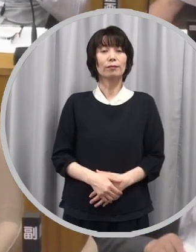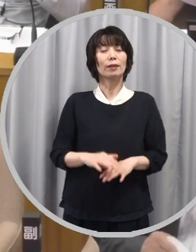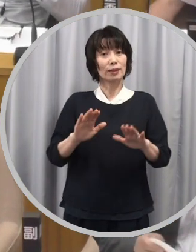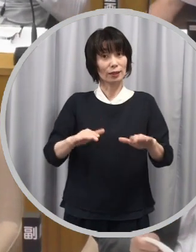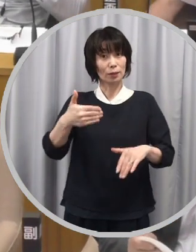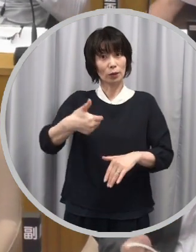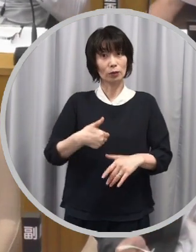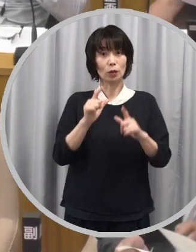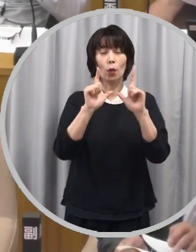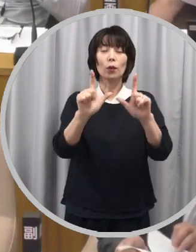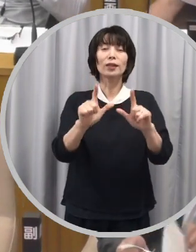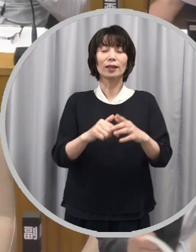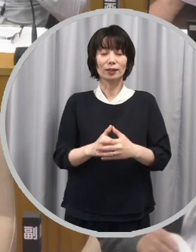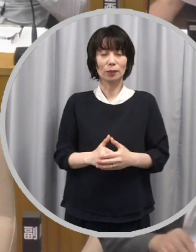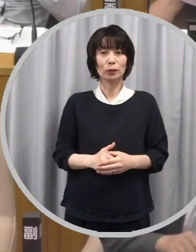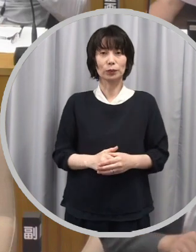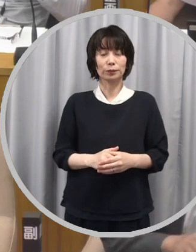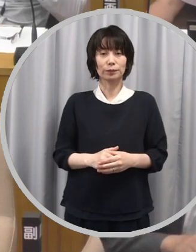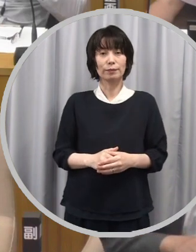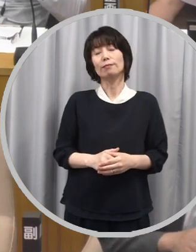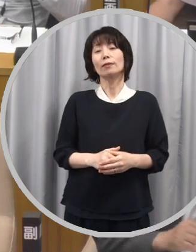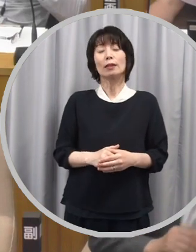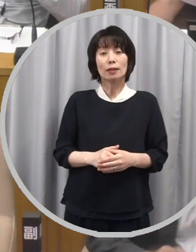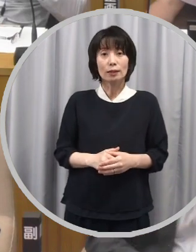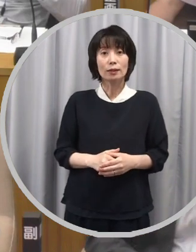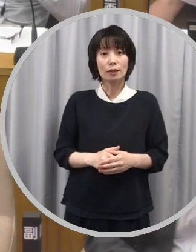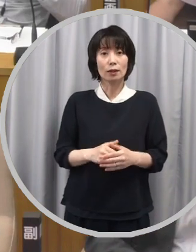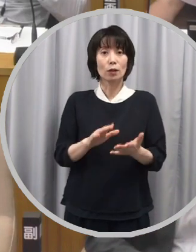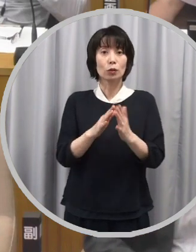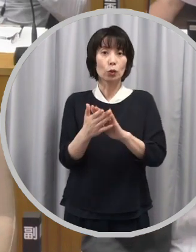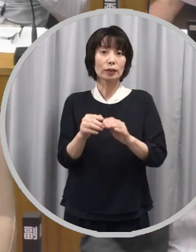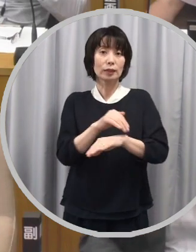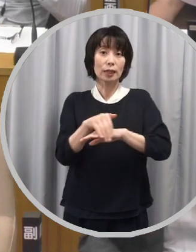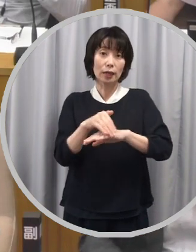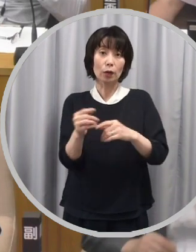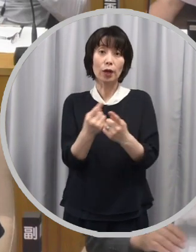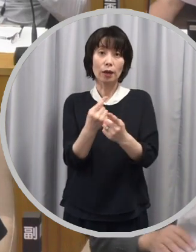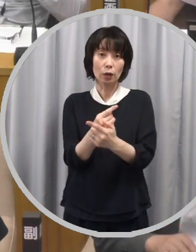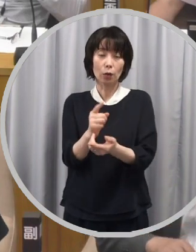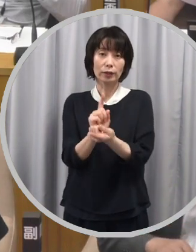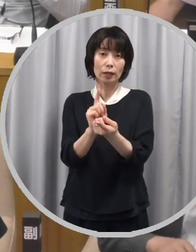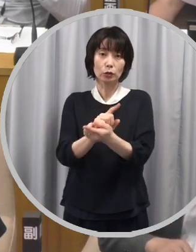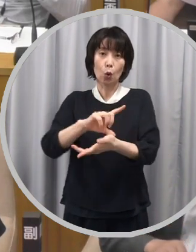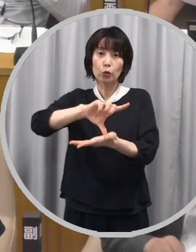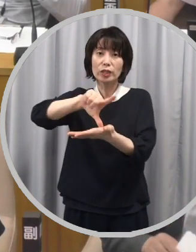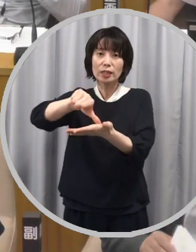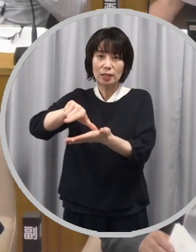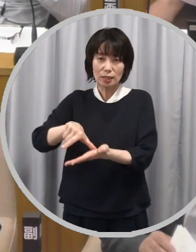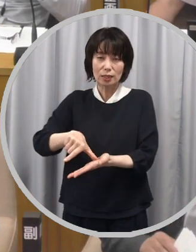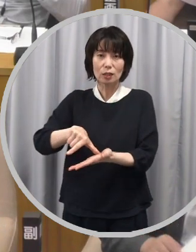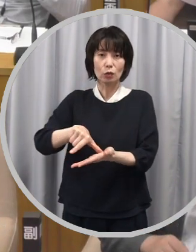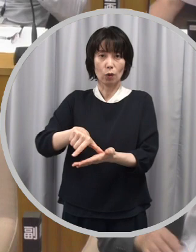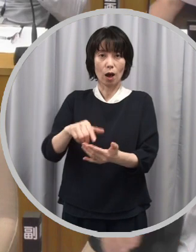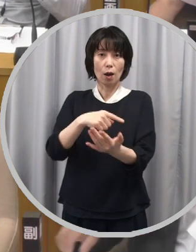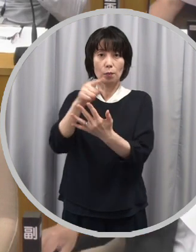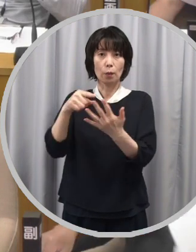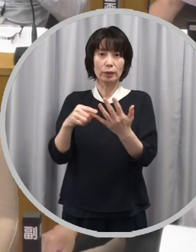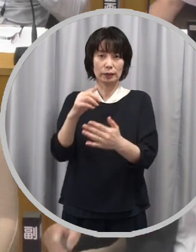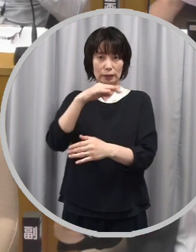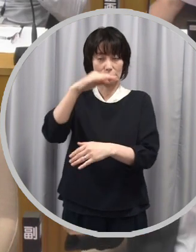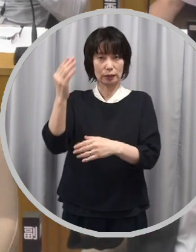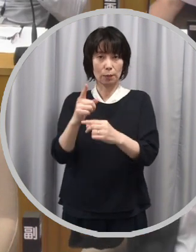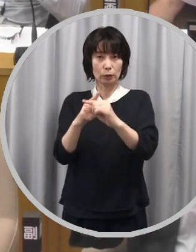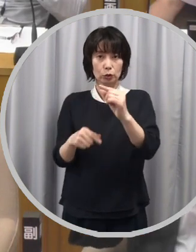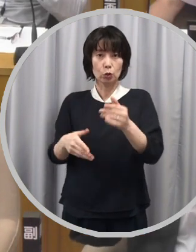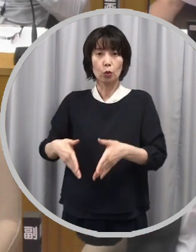ただいまのご質問にお答えをいたします。はじめに都市計画変更の対象区域についてでありますが、もみじ山中央通りの